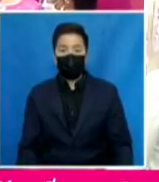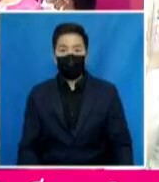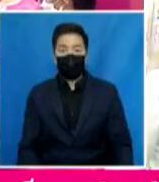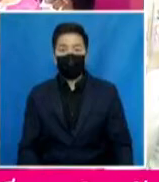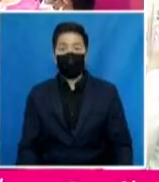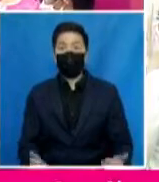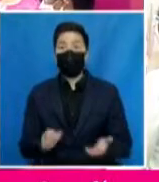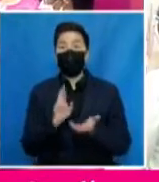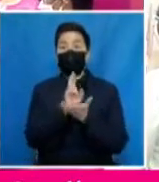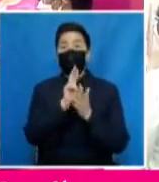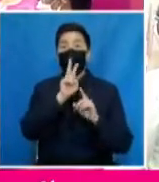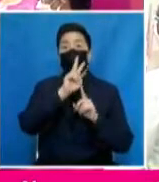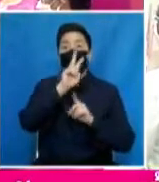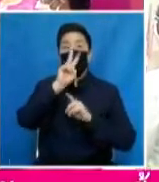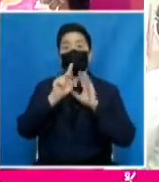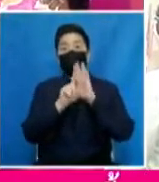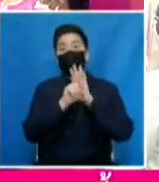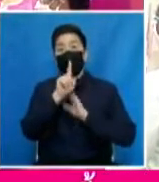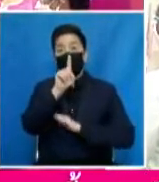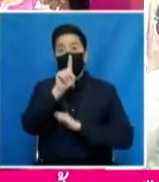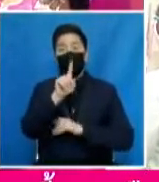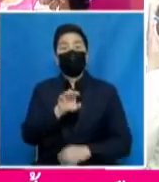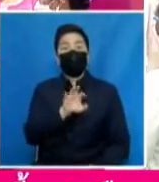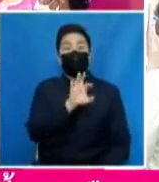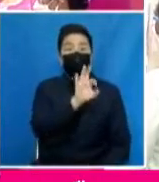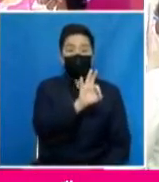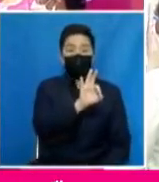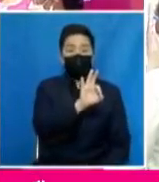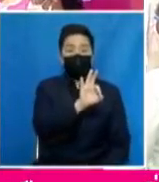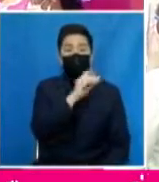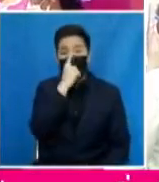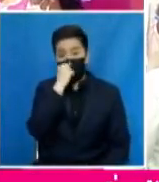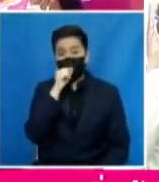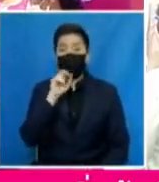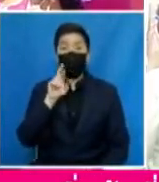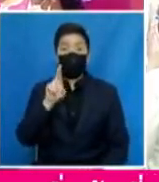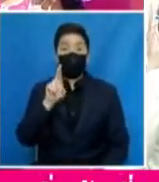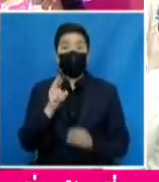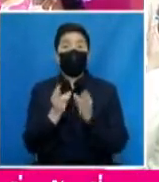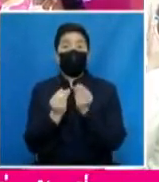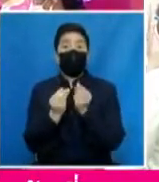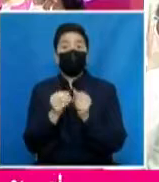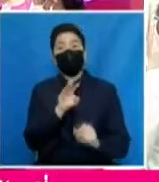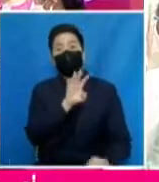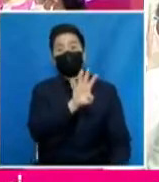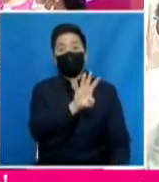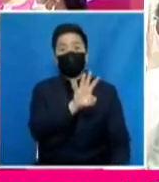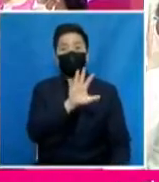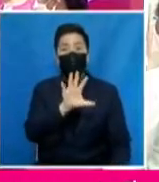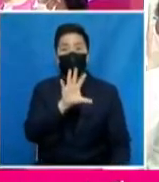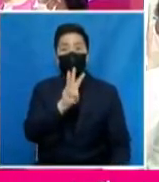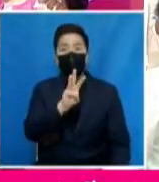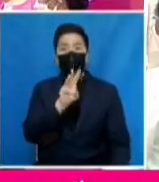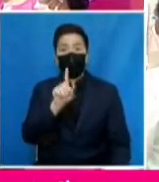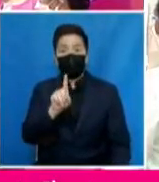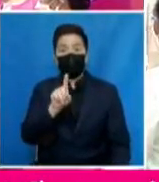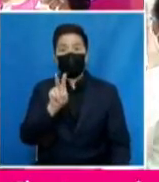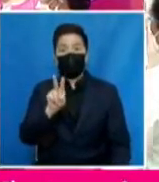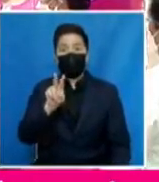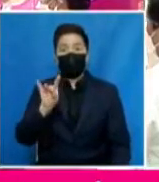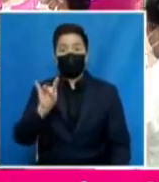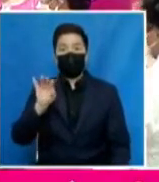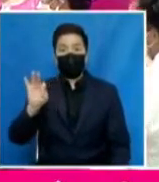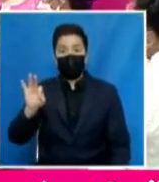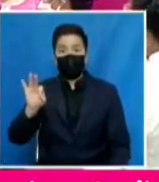อันดับที่2หมุน1ครั้งงวดที่9หมวดอักษร R เลขที่ออก4 5 6 1 2 8